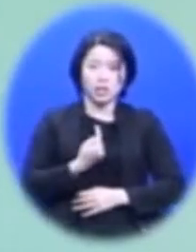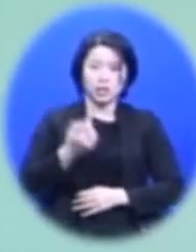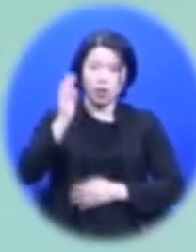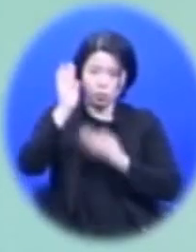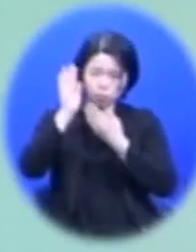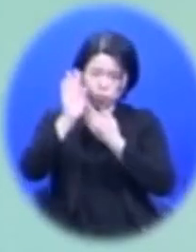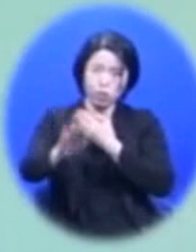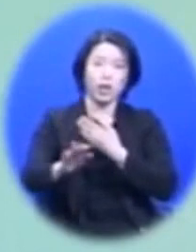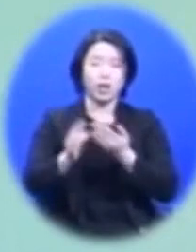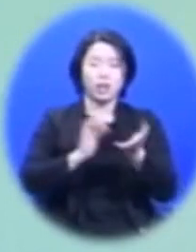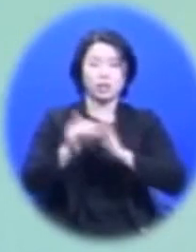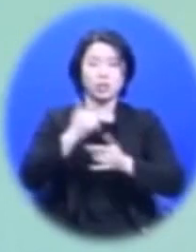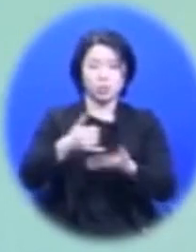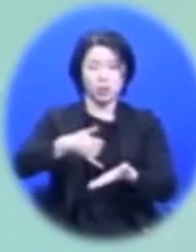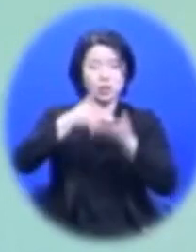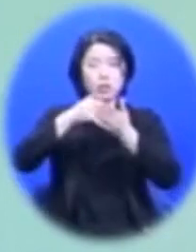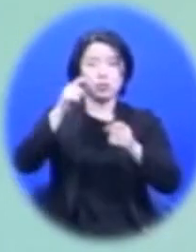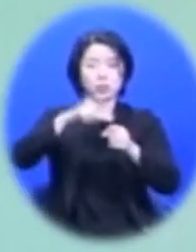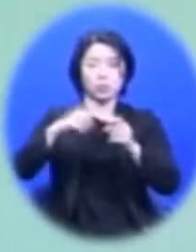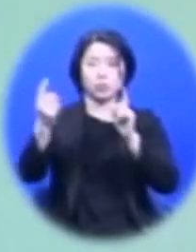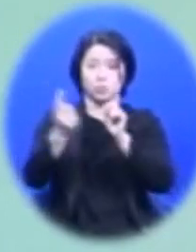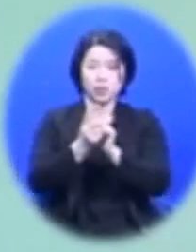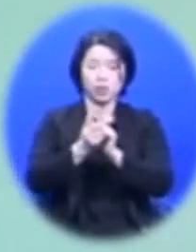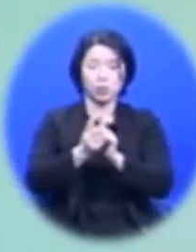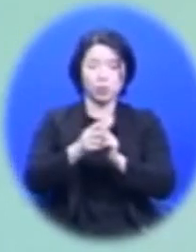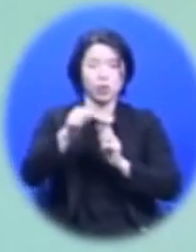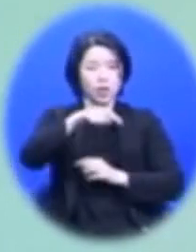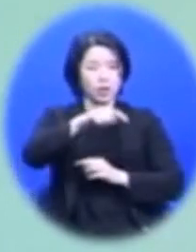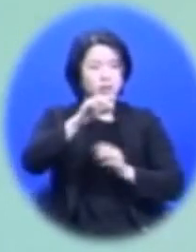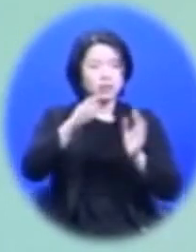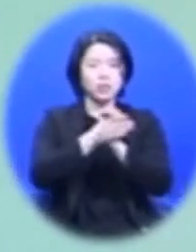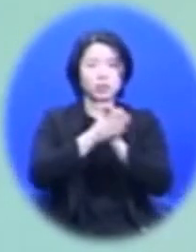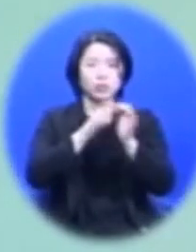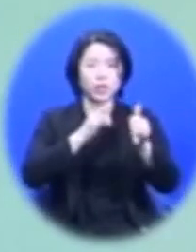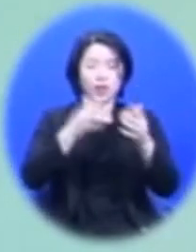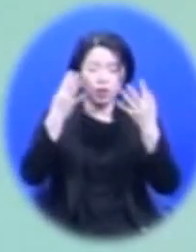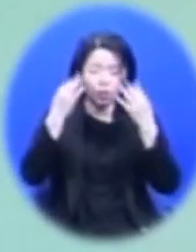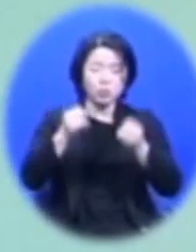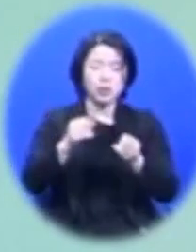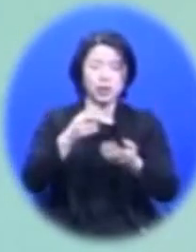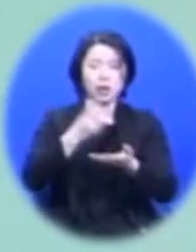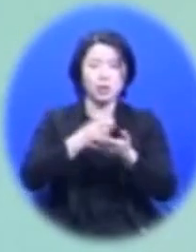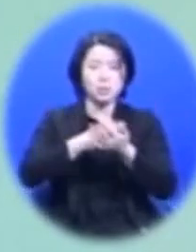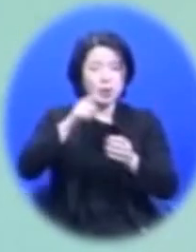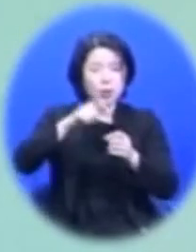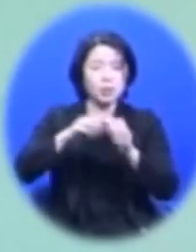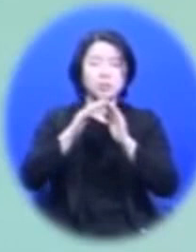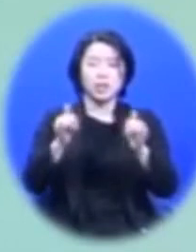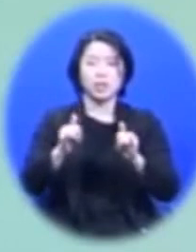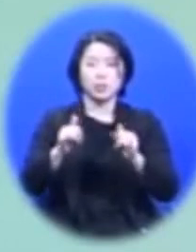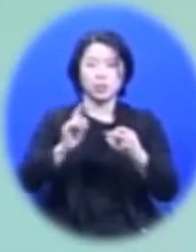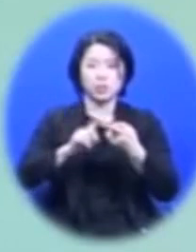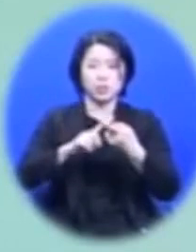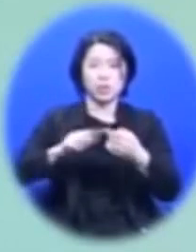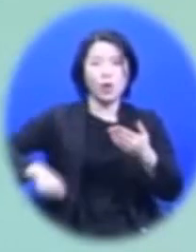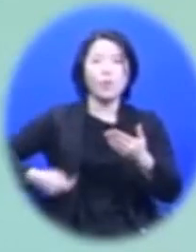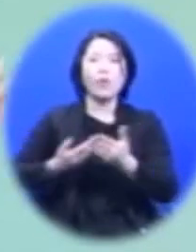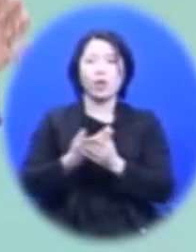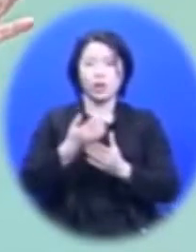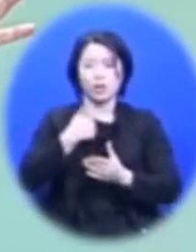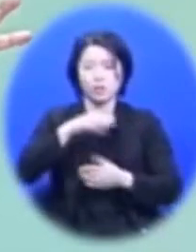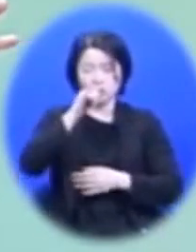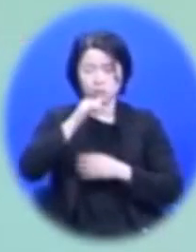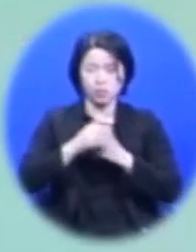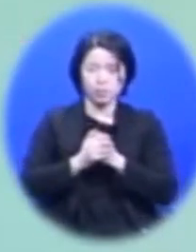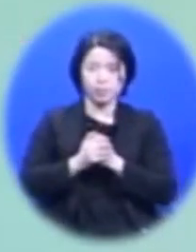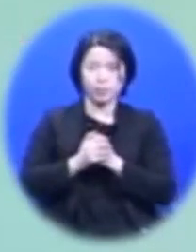난 다음에 자기가 얼마나 그때 율법주의자였는지 하는 걸 회개했었다 그랬어. 여러분,